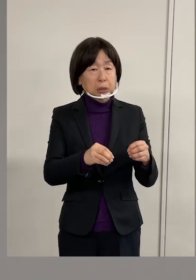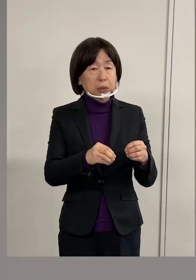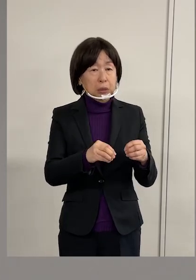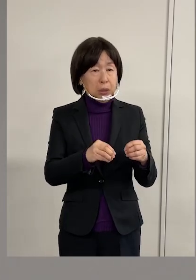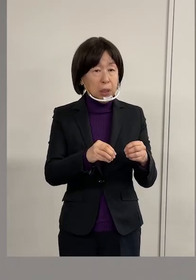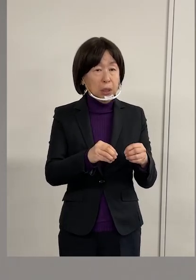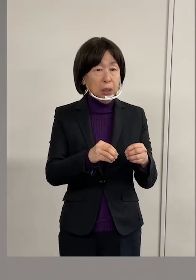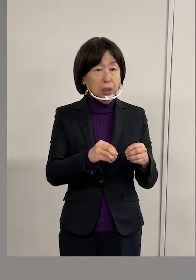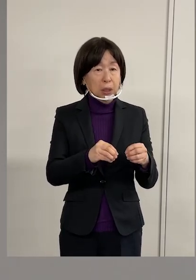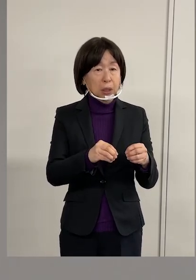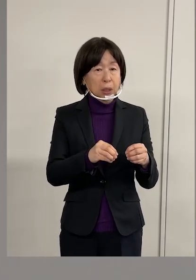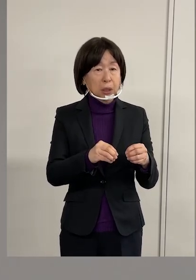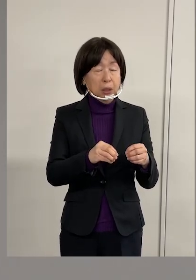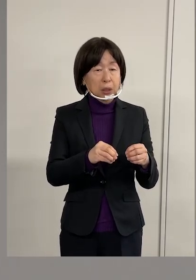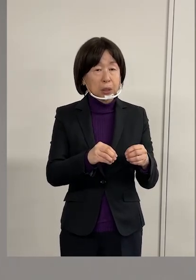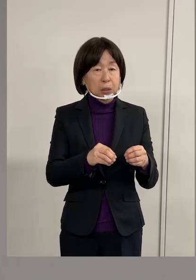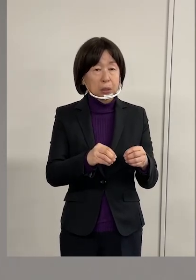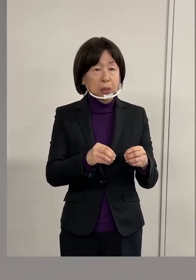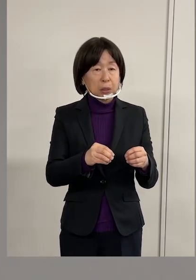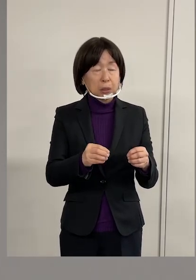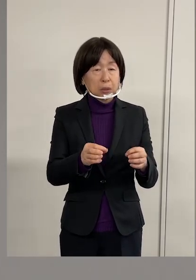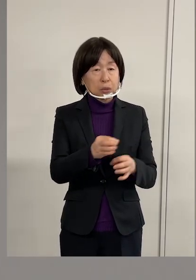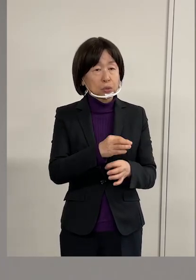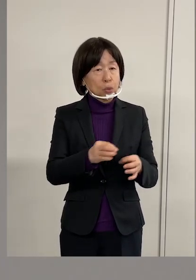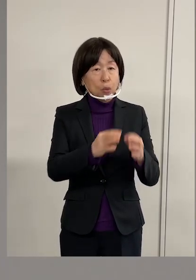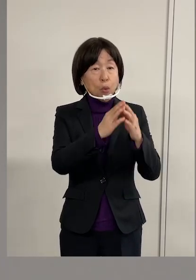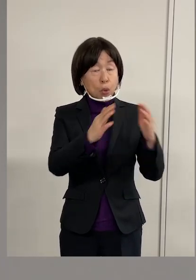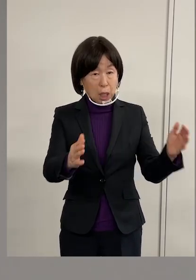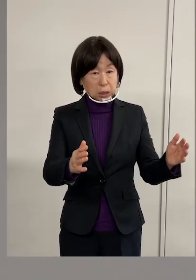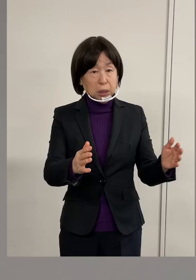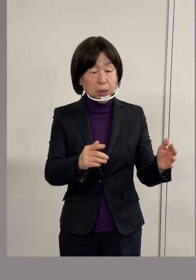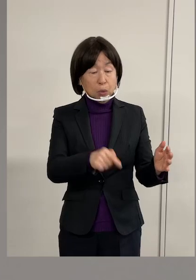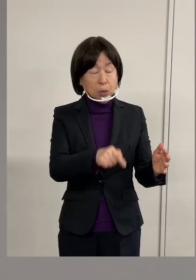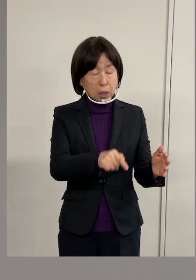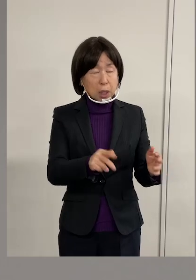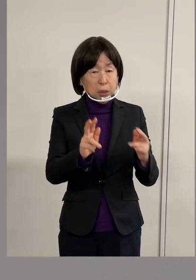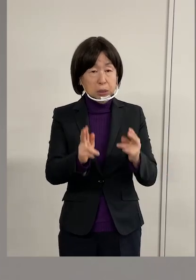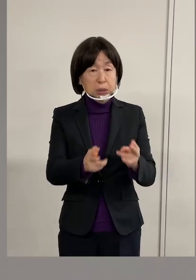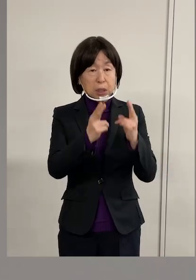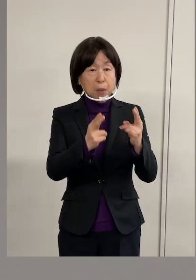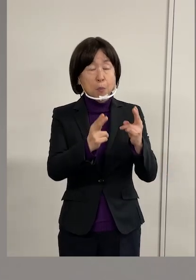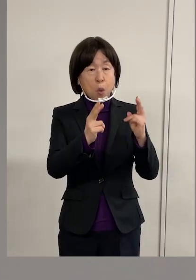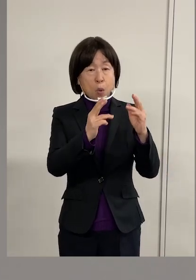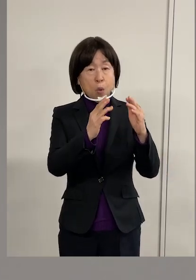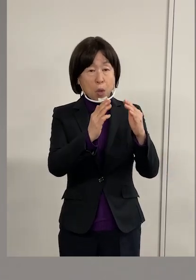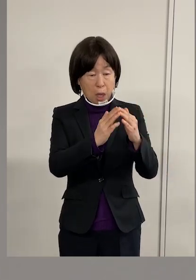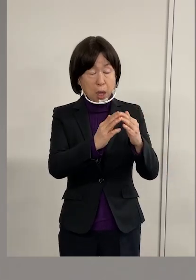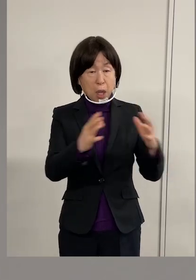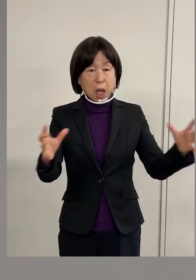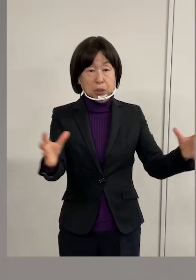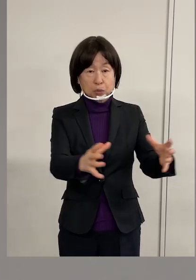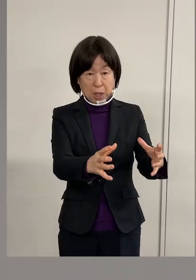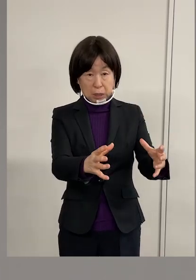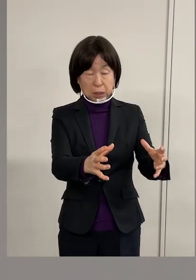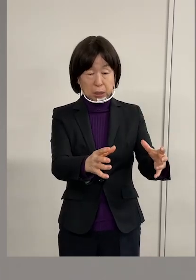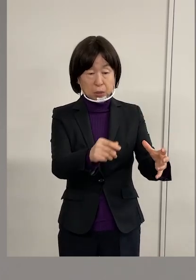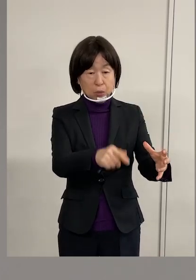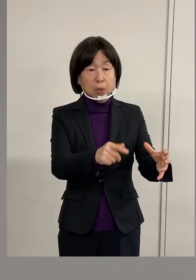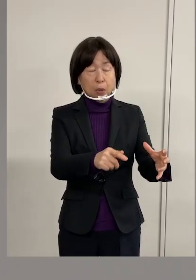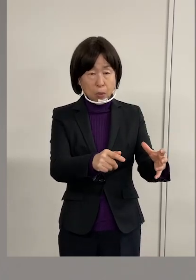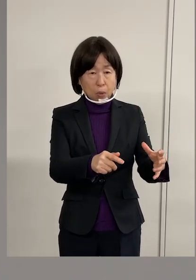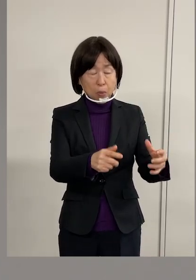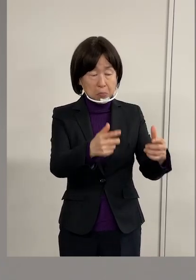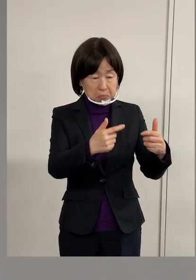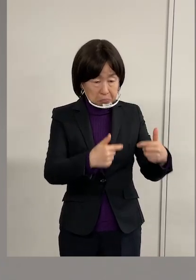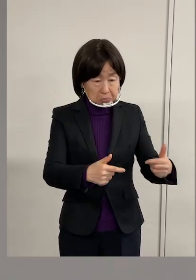の感染症部会というのが専門家の集まりですので、感染症部会を今断続的に開催を